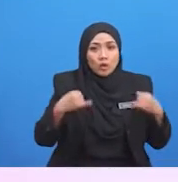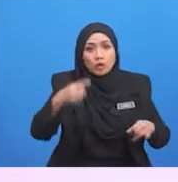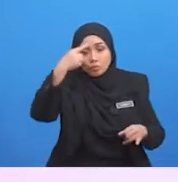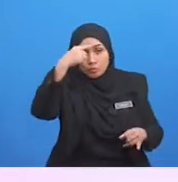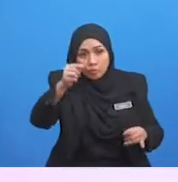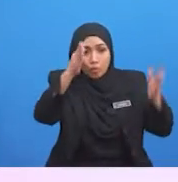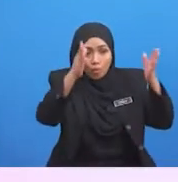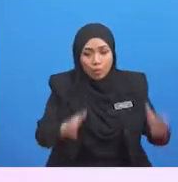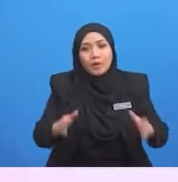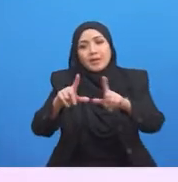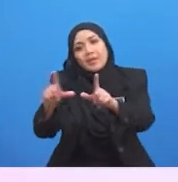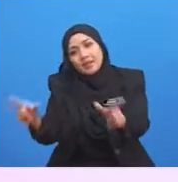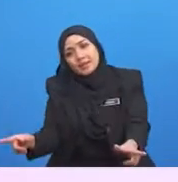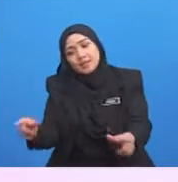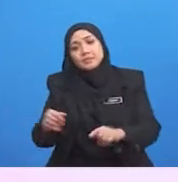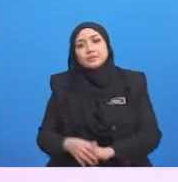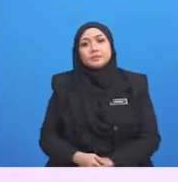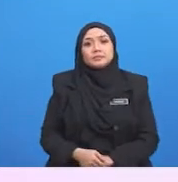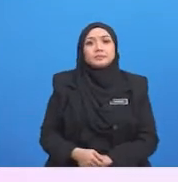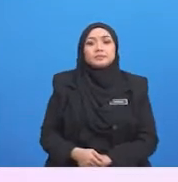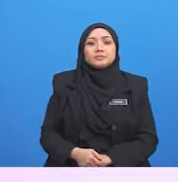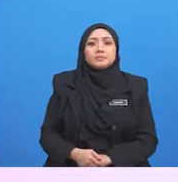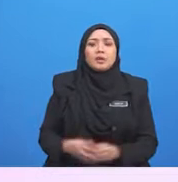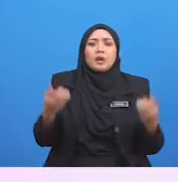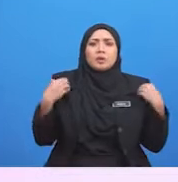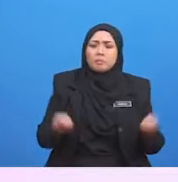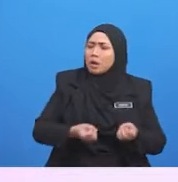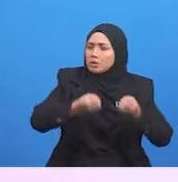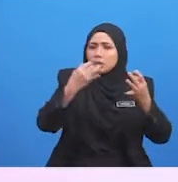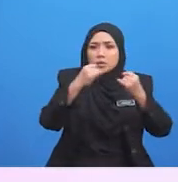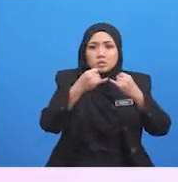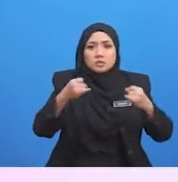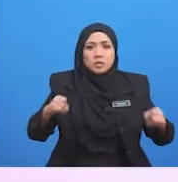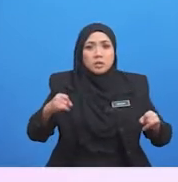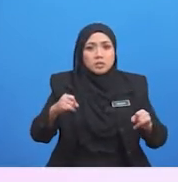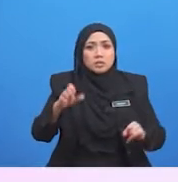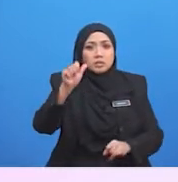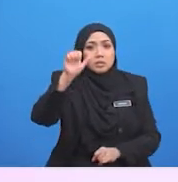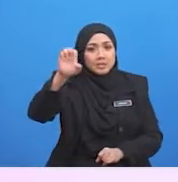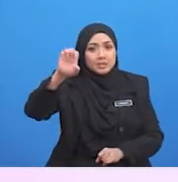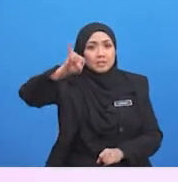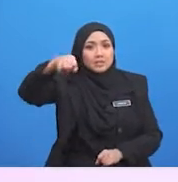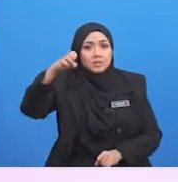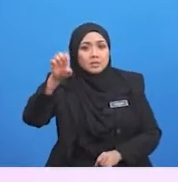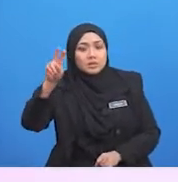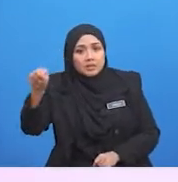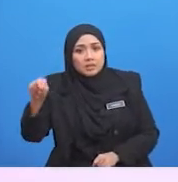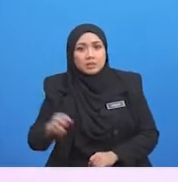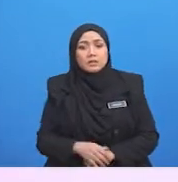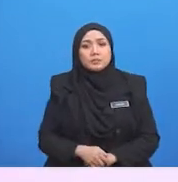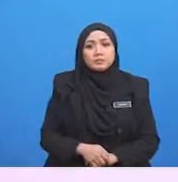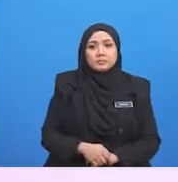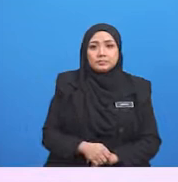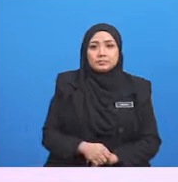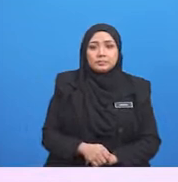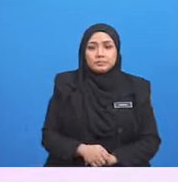tugasnya. Terdapat banyak jenis ejen seperti ejen pengeluar, ejen penghilang, ejen peruncit dan